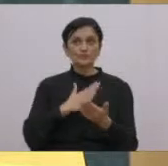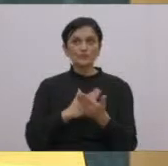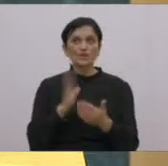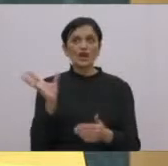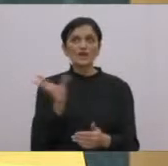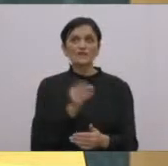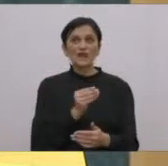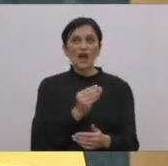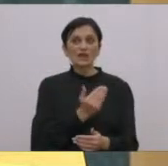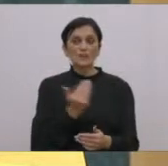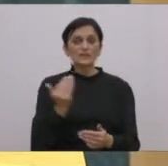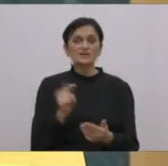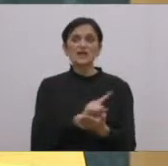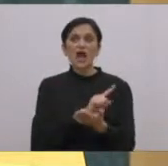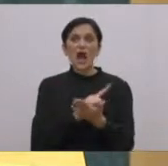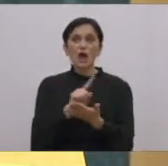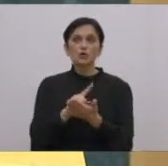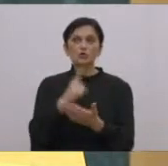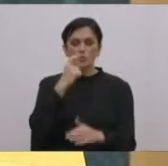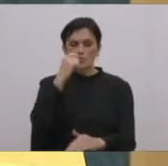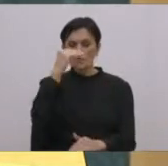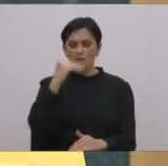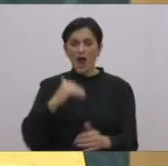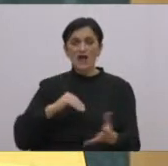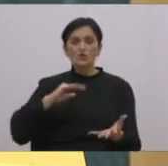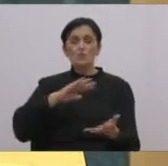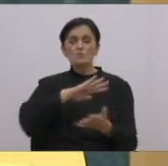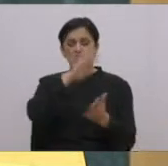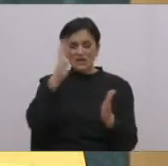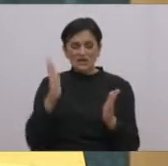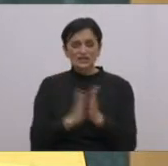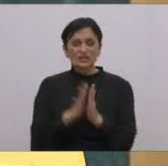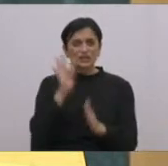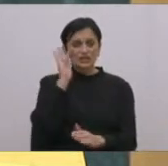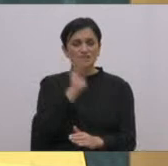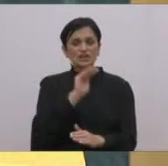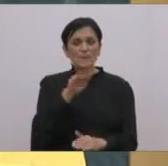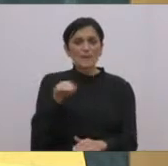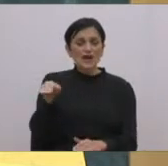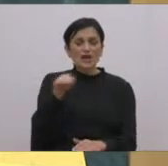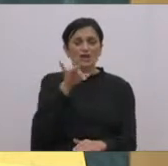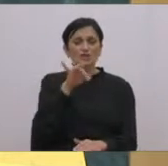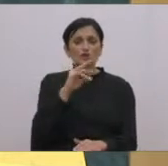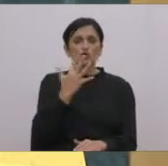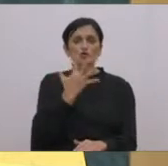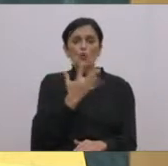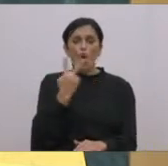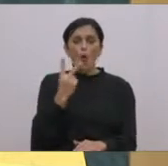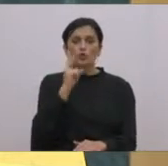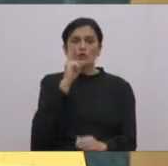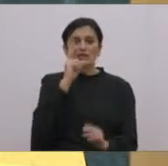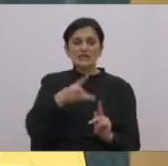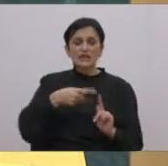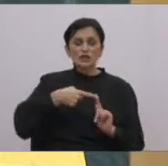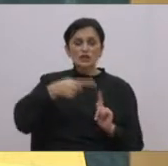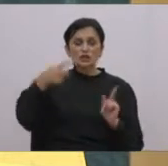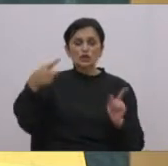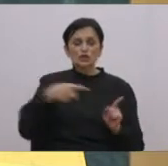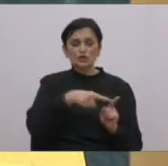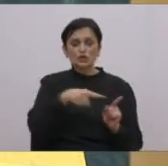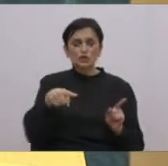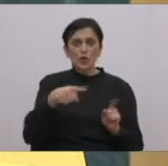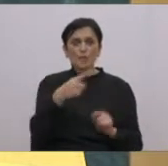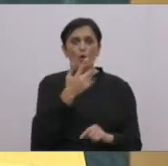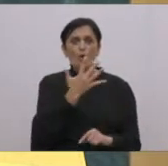მისი აუცილებელი პარამეტრი. მთლიანობაში შეგახსენეთ, რომ რიკოთის 52 კილომეტრიან მონაკვეთზე